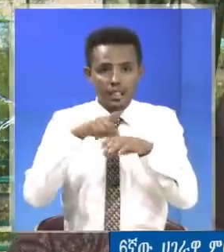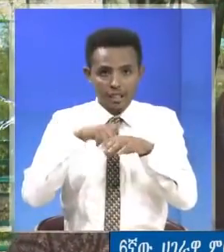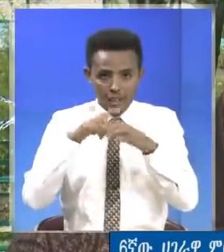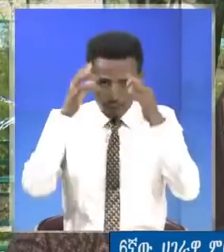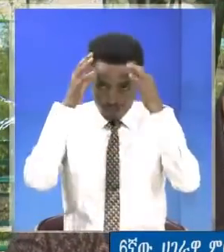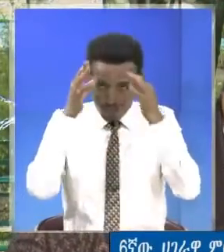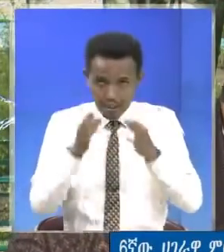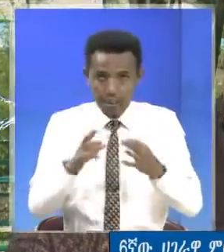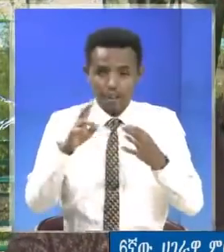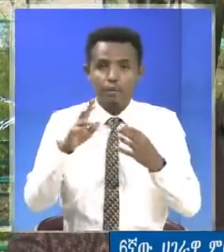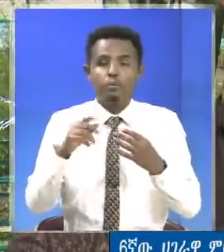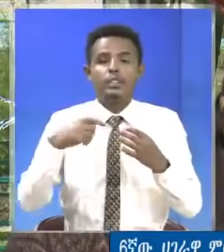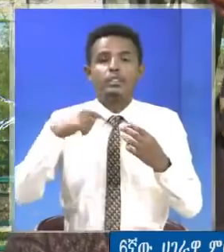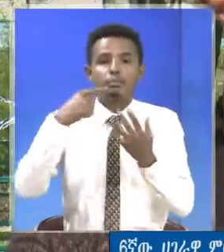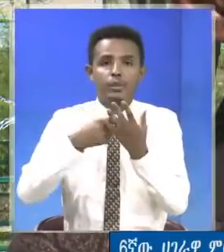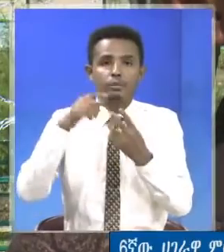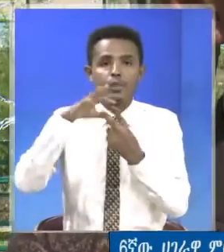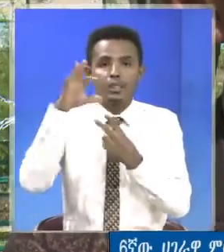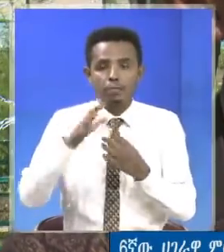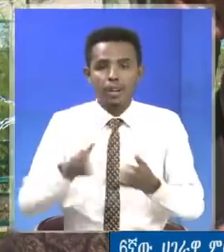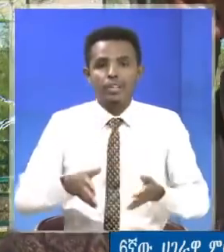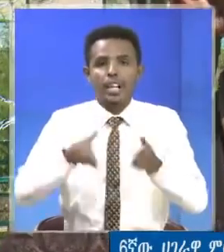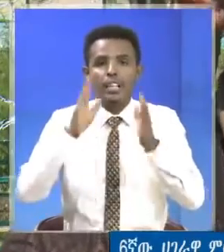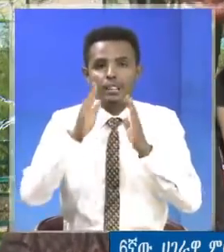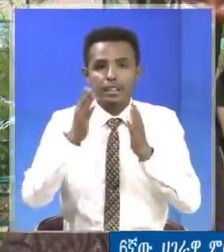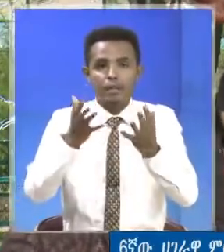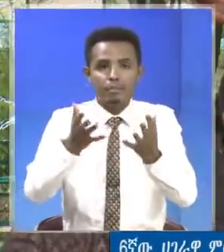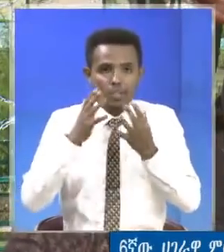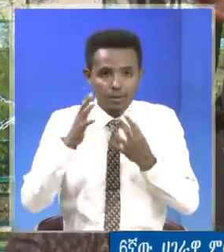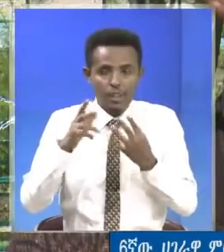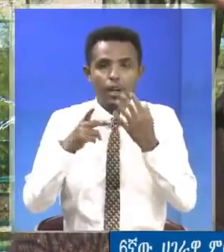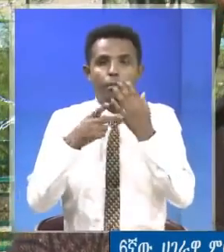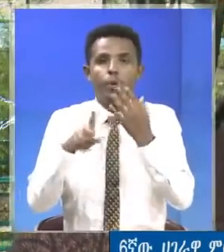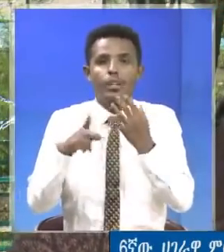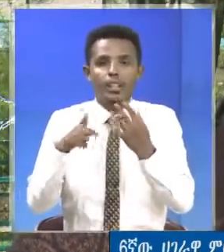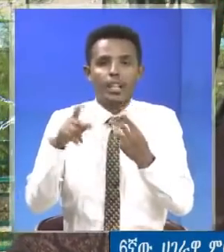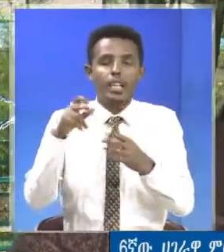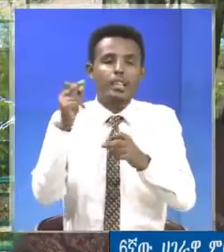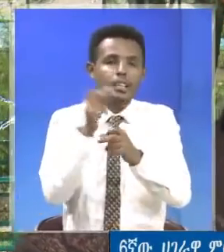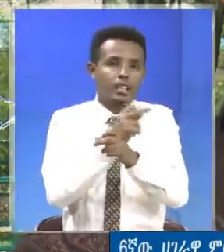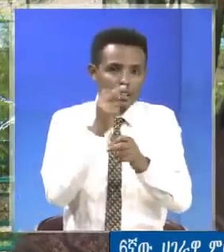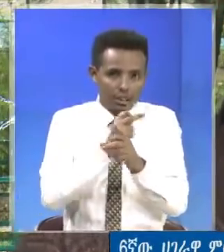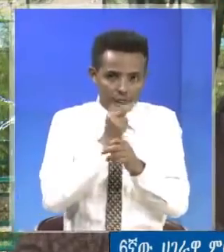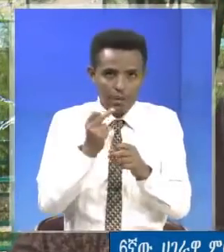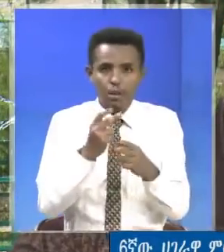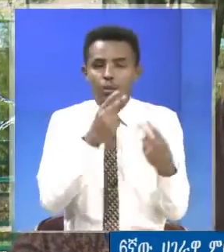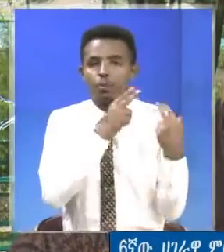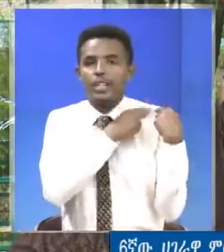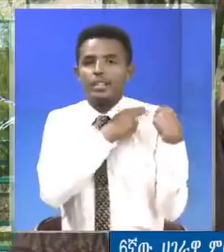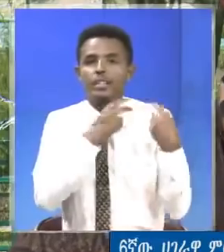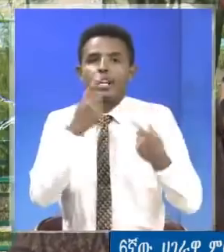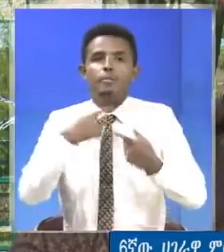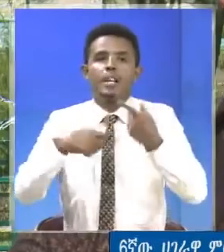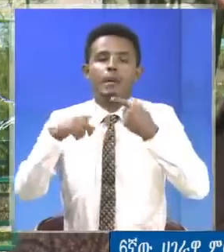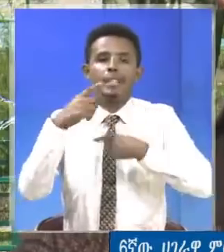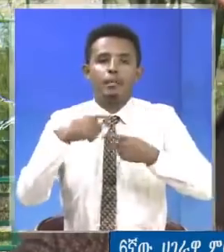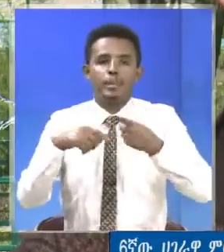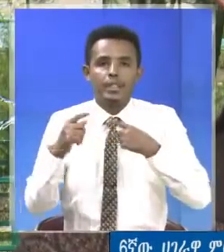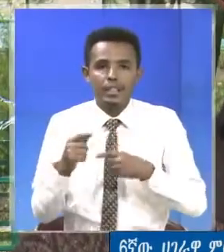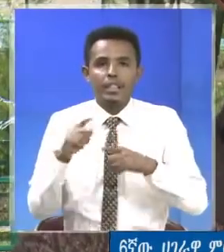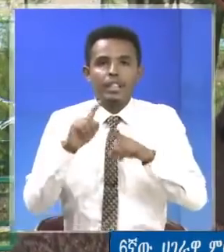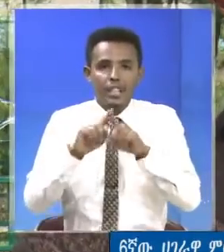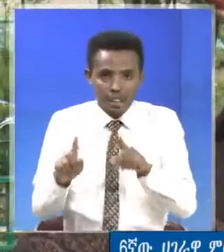ምርጫ በፈቃዳችን የምንፈልገውን ፖለቲካ ድርጅት ወደ ስልጣን የምናመጣበት ነው። ነገር